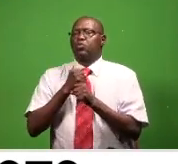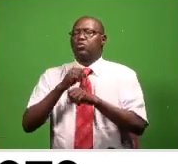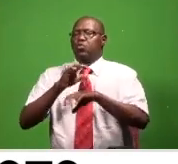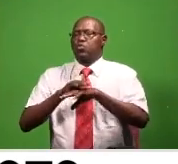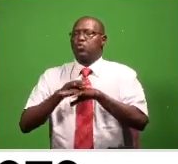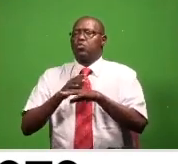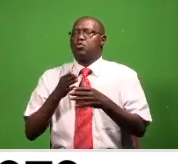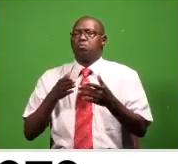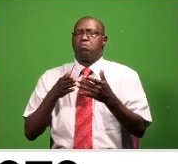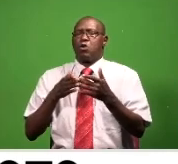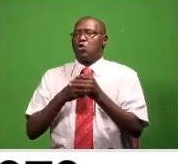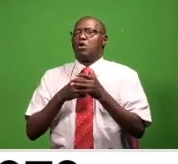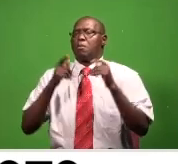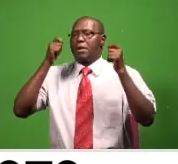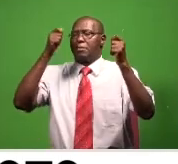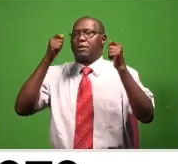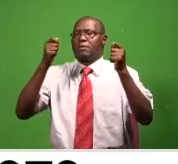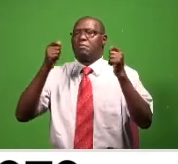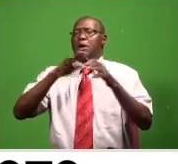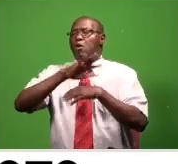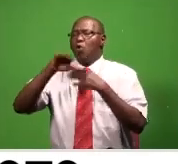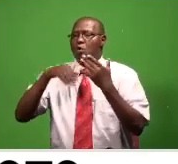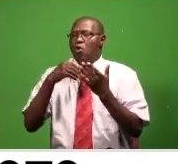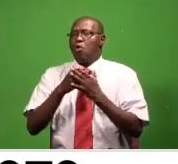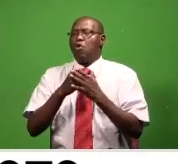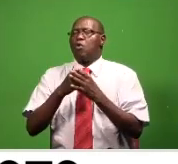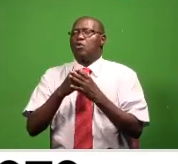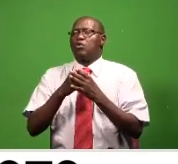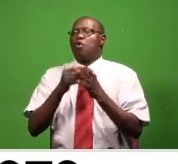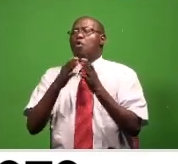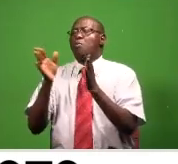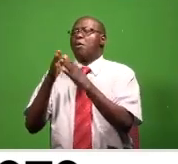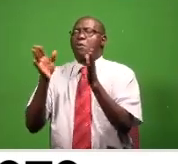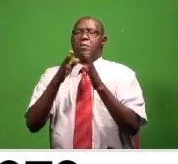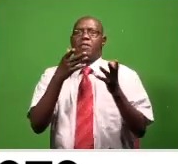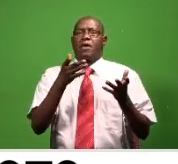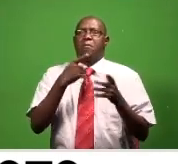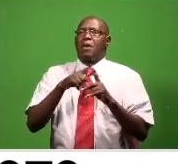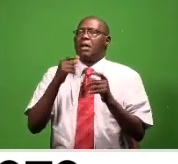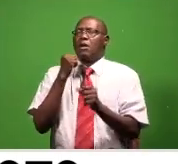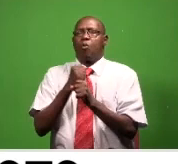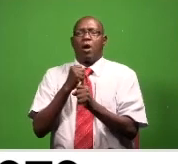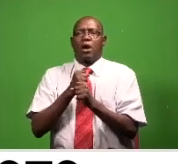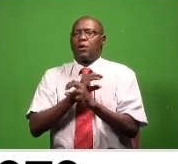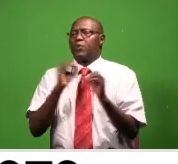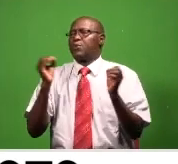zote zimefunguliwa, hakuna kazi. Si tunafanyanga kwa hizi manduka. Lakini hakuna wadhii